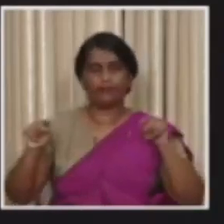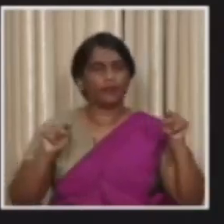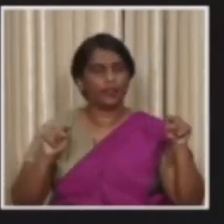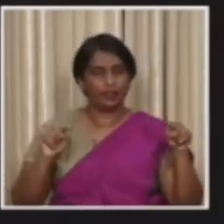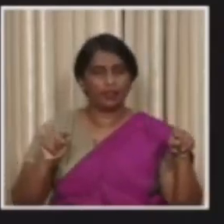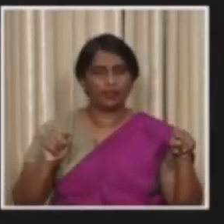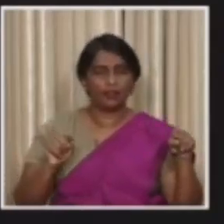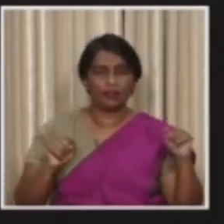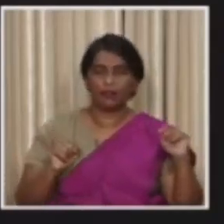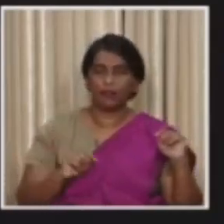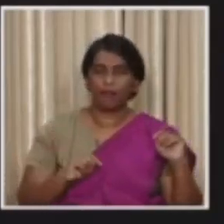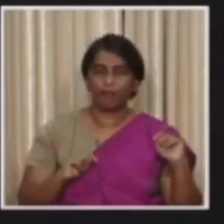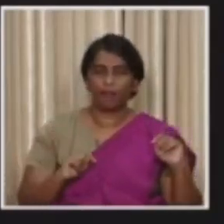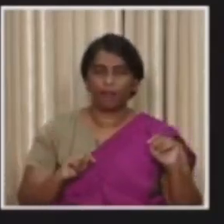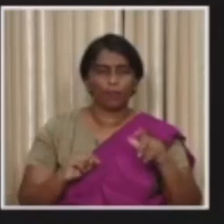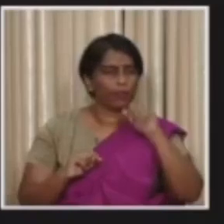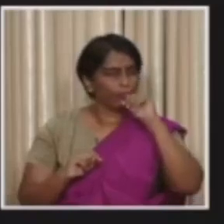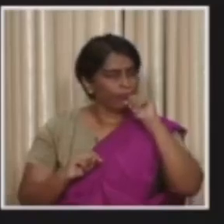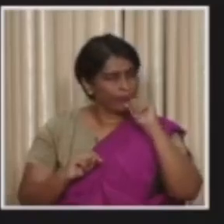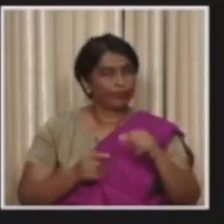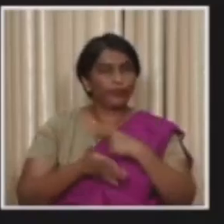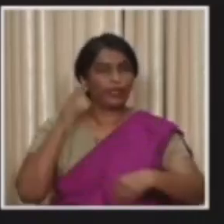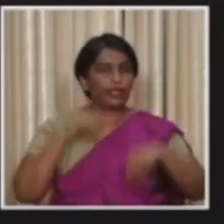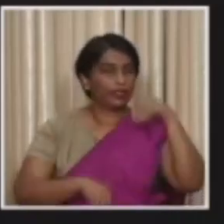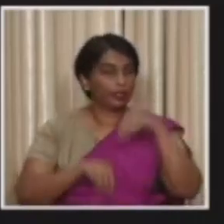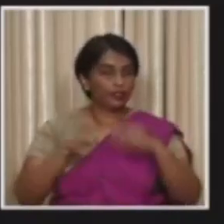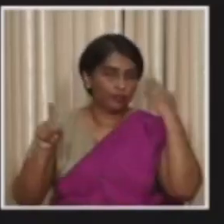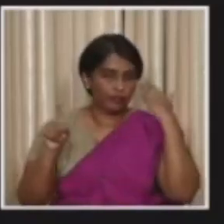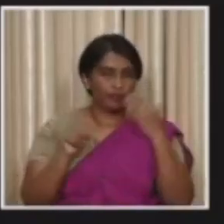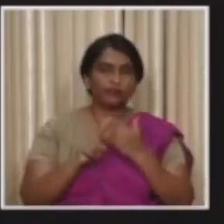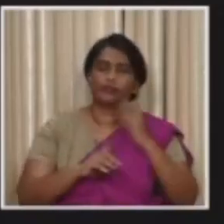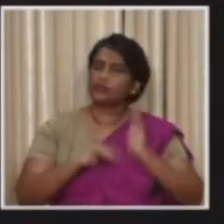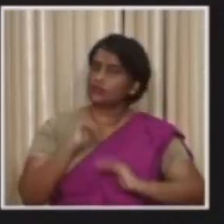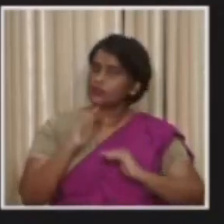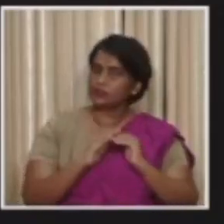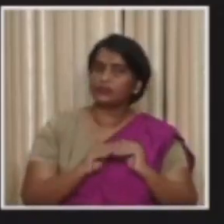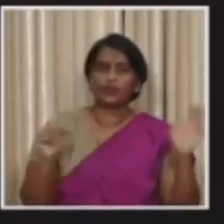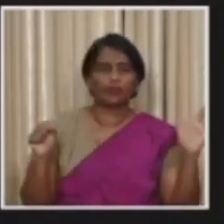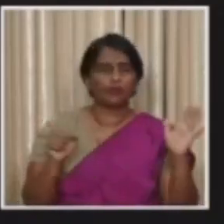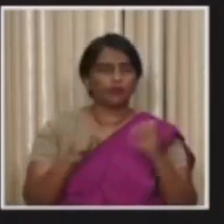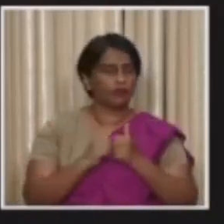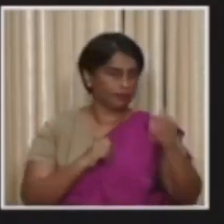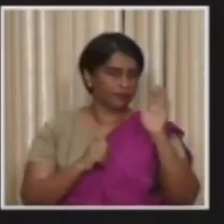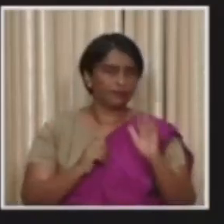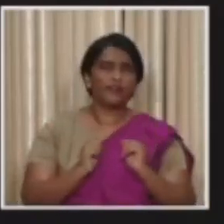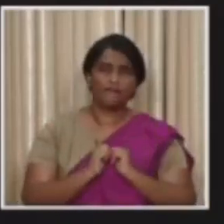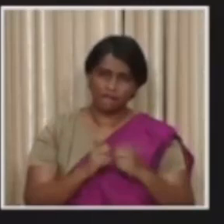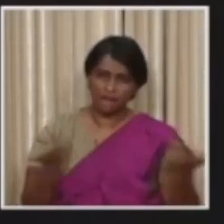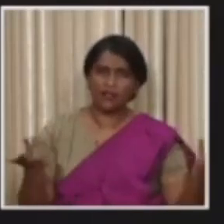ස්ටෝ කරලා නැහැ කියලා. තනි ක්‍රම දේශපාලනය මත ඒ ක්‍රමය අම්පූර්ණයම යොදෙව්වා. වැඩක්